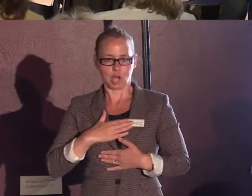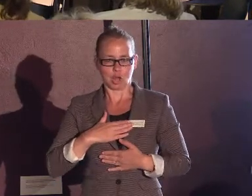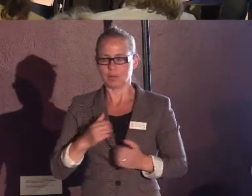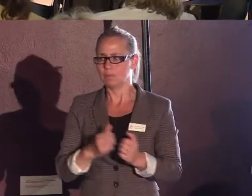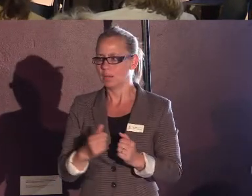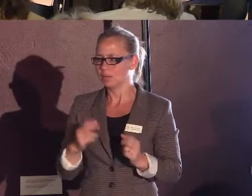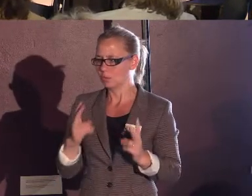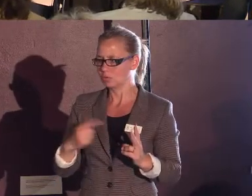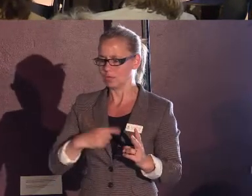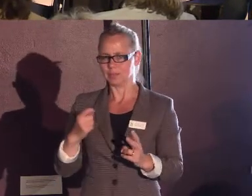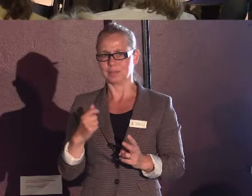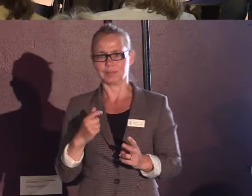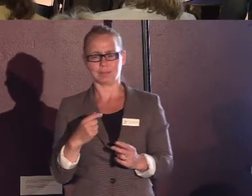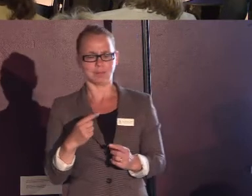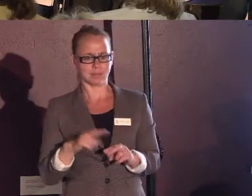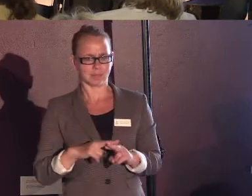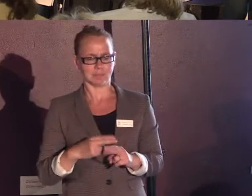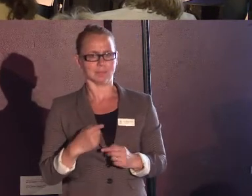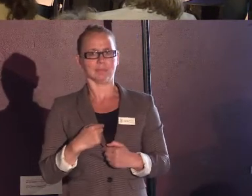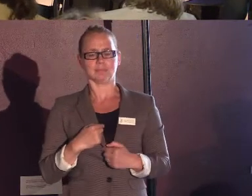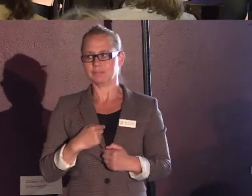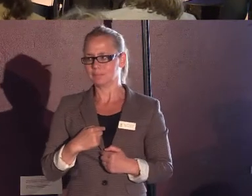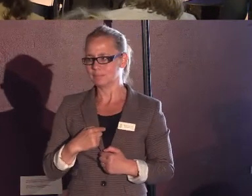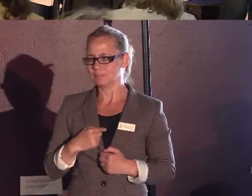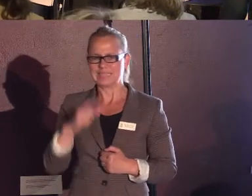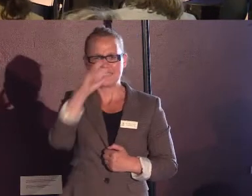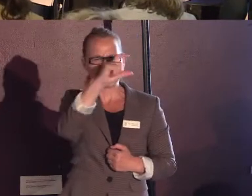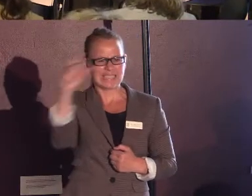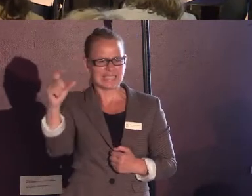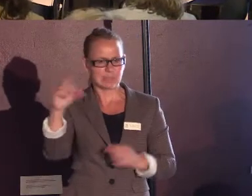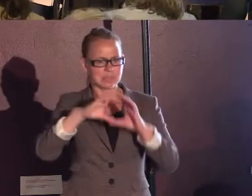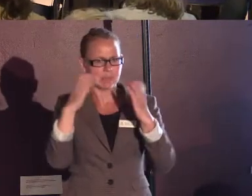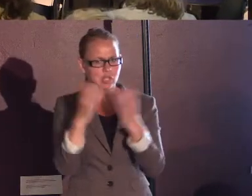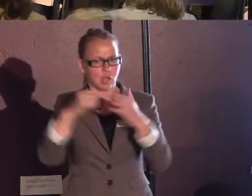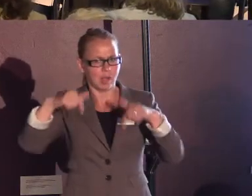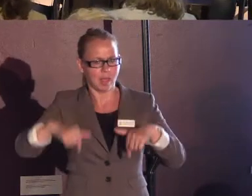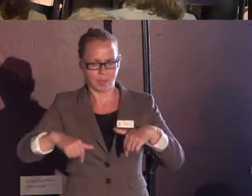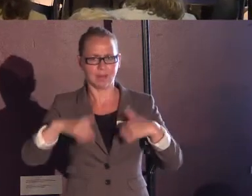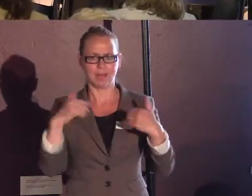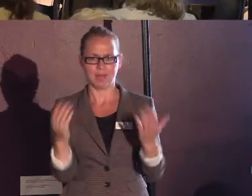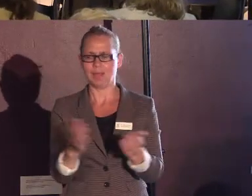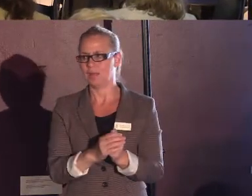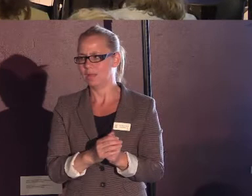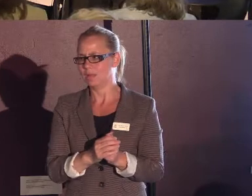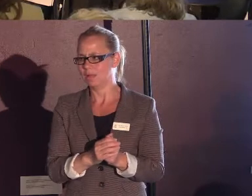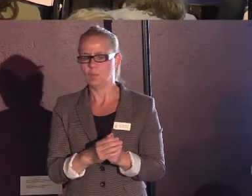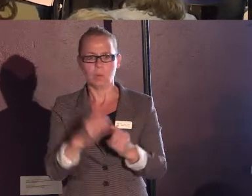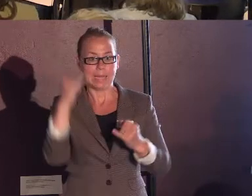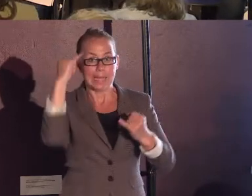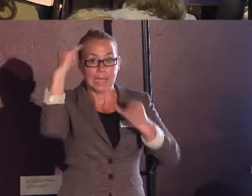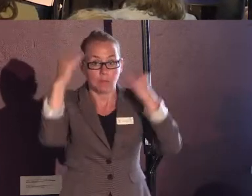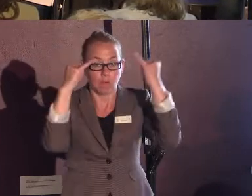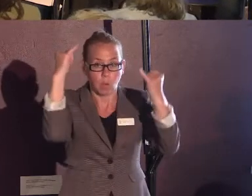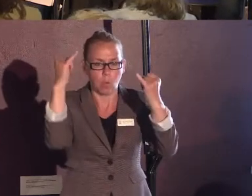sen blev jag också väldigt så här, nästan provocerad av titeln på seminariet. Och det är ju, dels är det